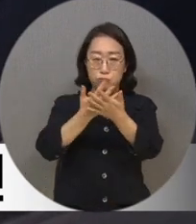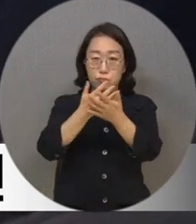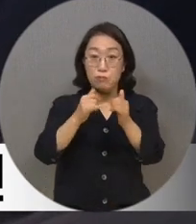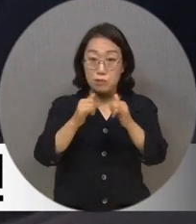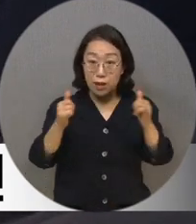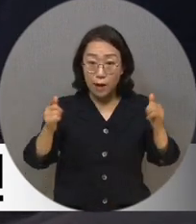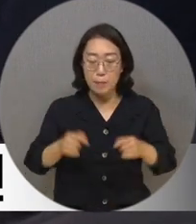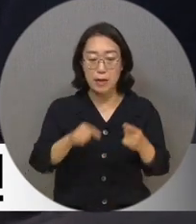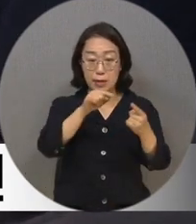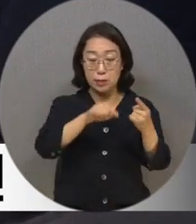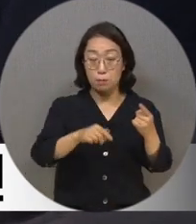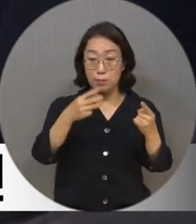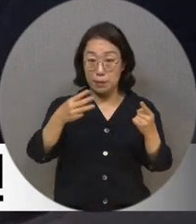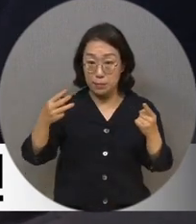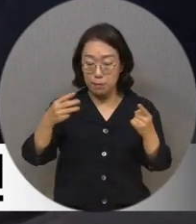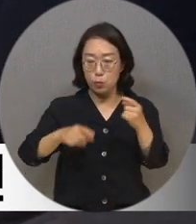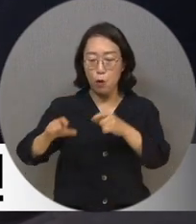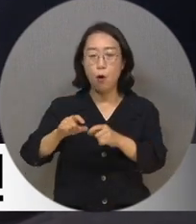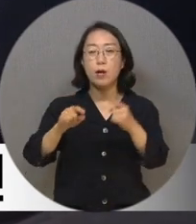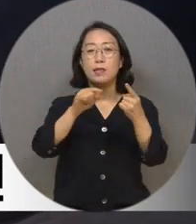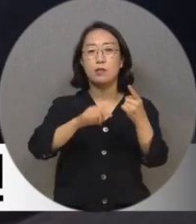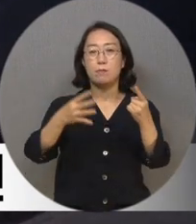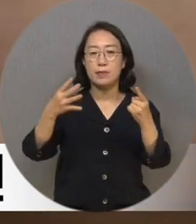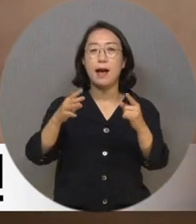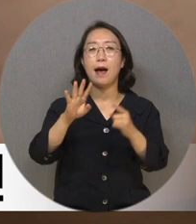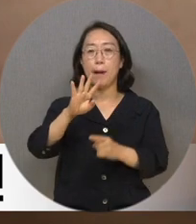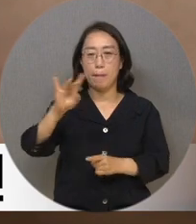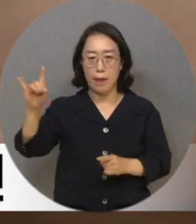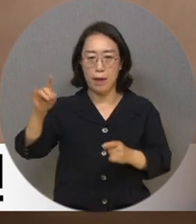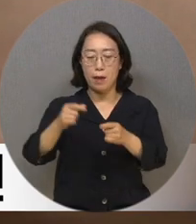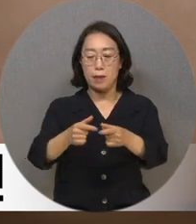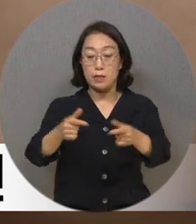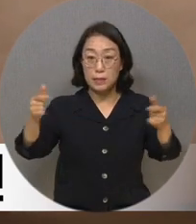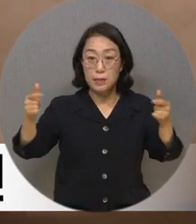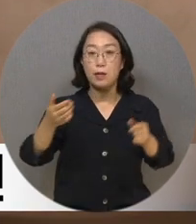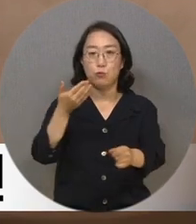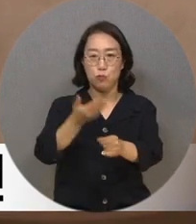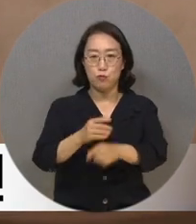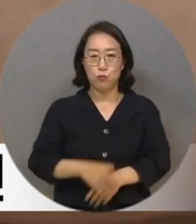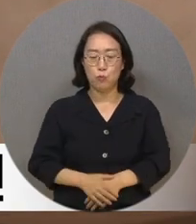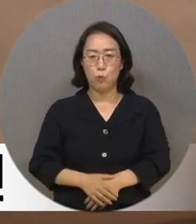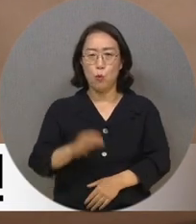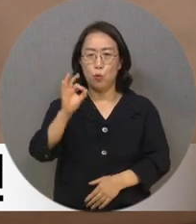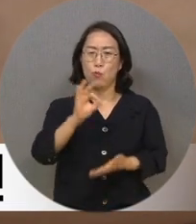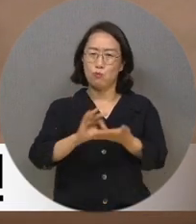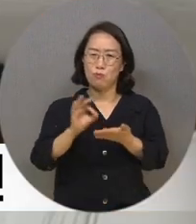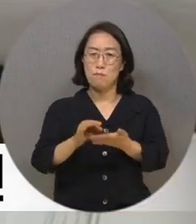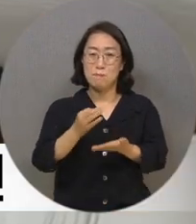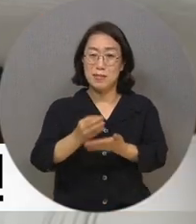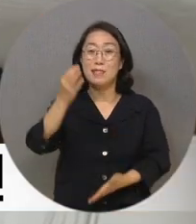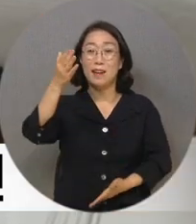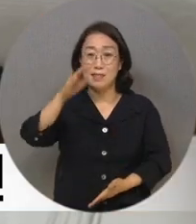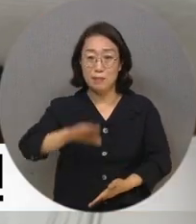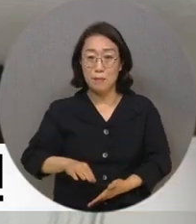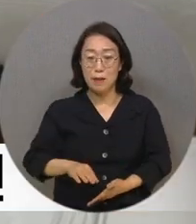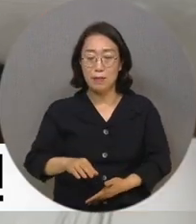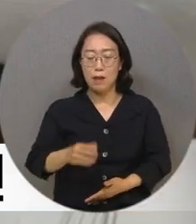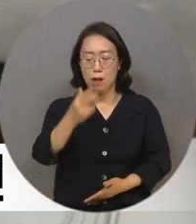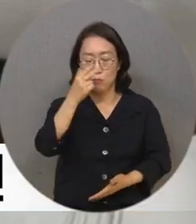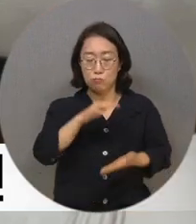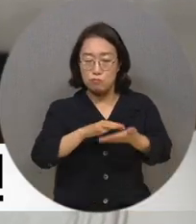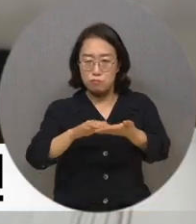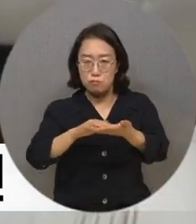현행 1.33배에서 1.4배로 연장했습니다 또 고비용 등으로 사용하지 못하던 점자정보 단말기 등